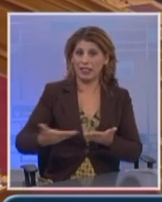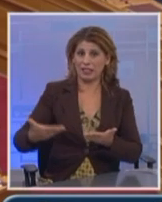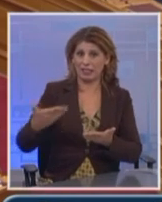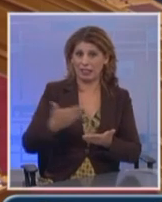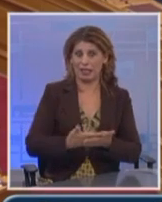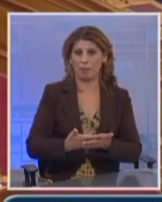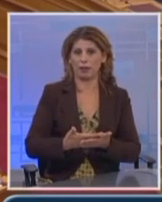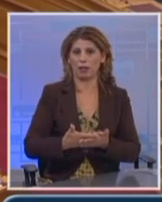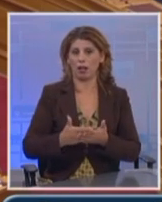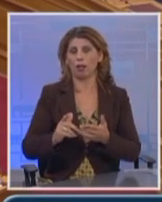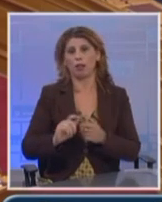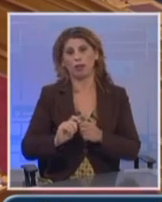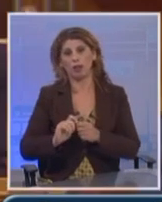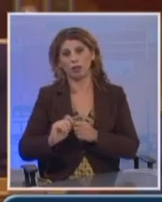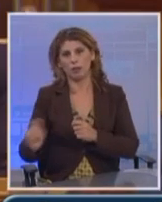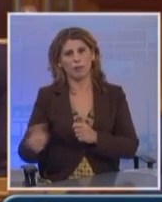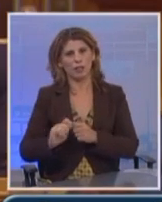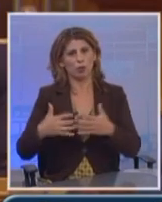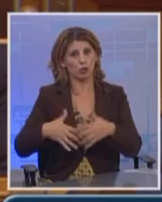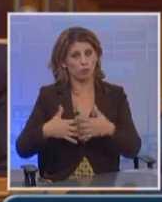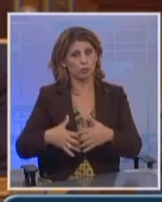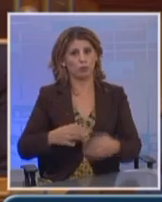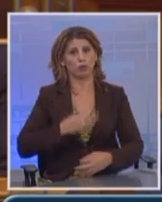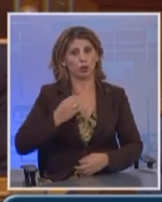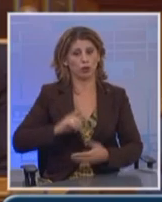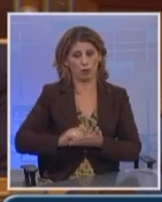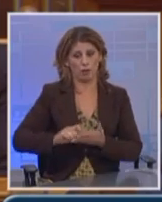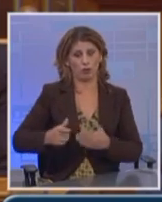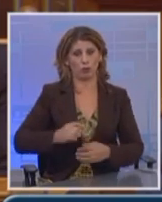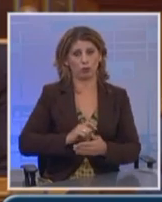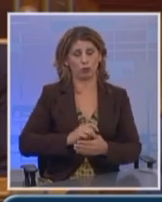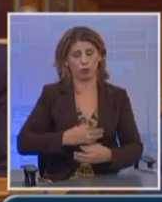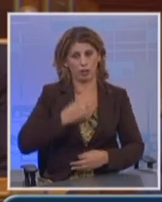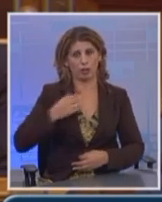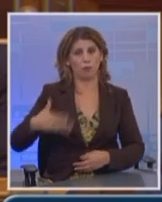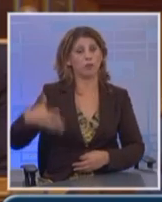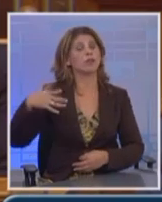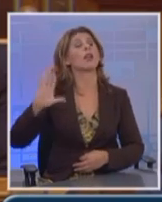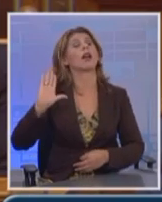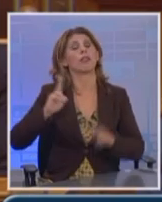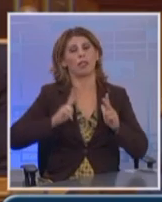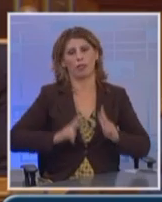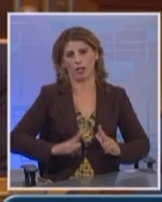την πληρωμή του εξοπλισμού του γραφείου του κ. Μητσοτάκη δεν θα ικανοποιηθούν.